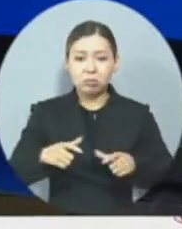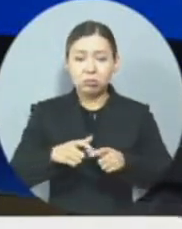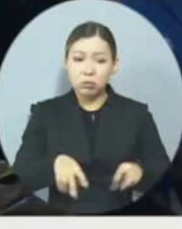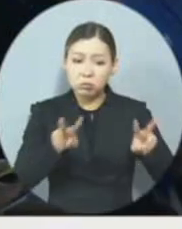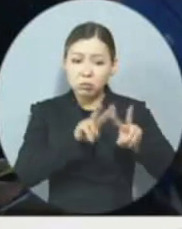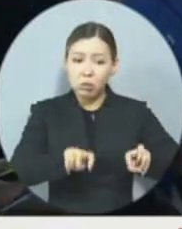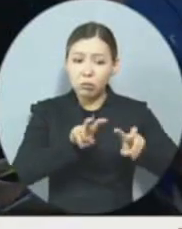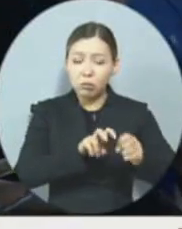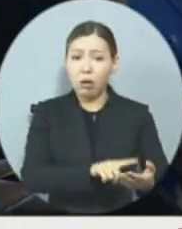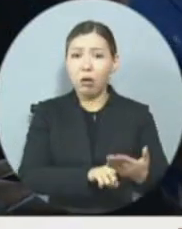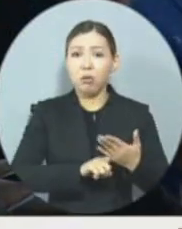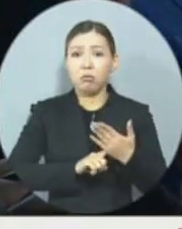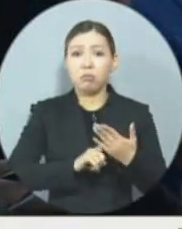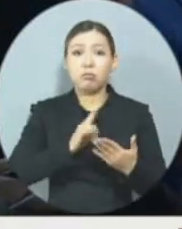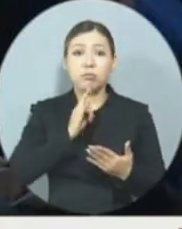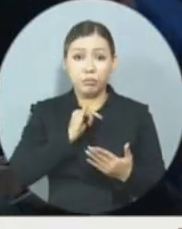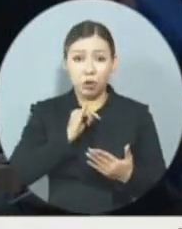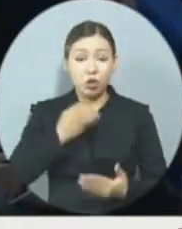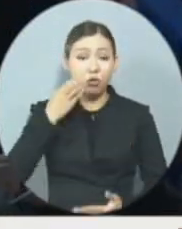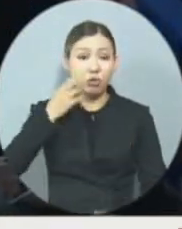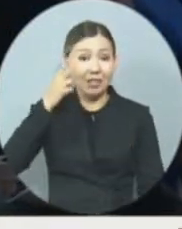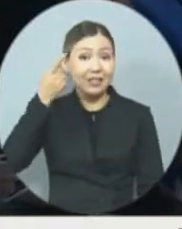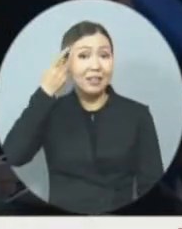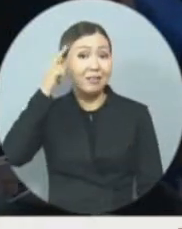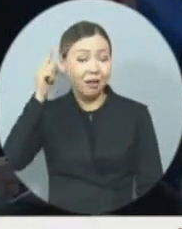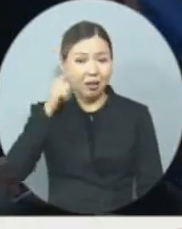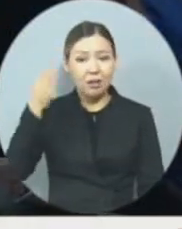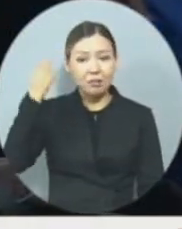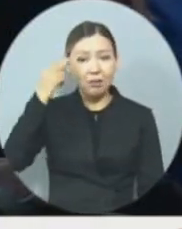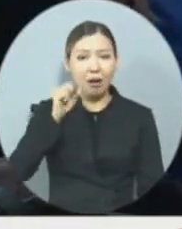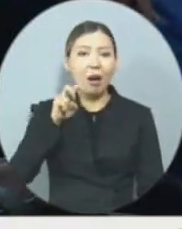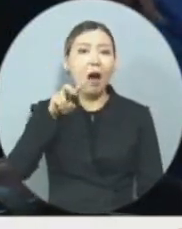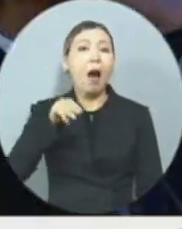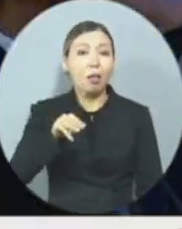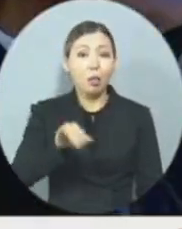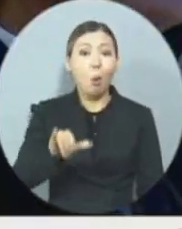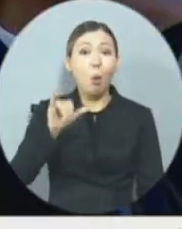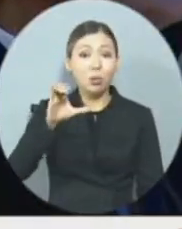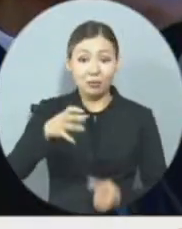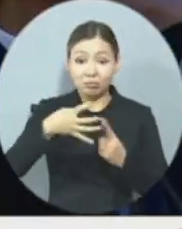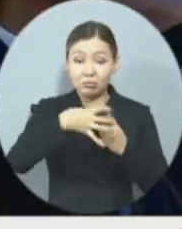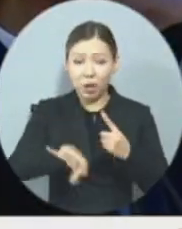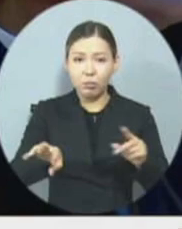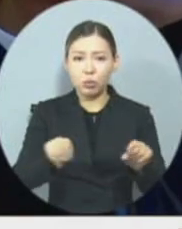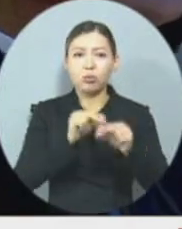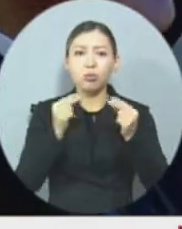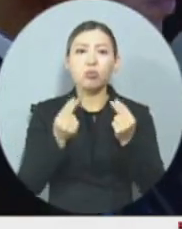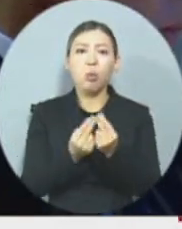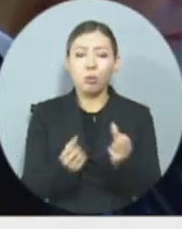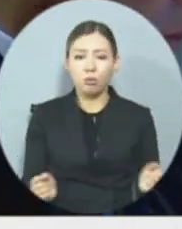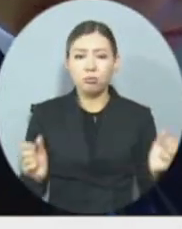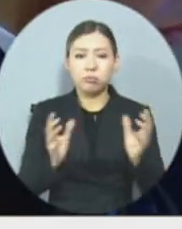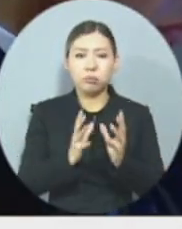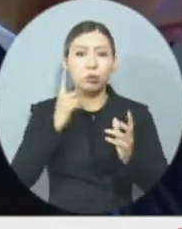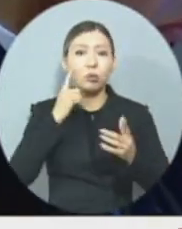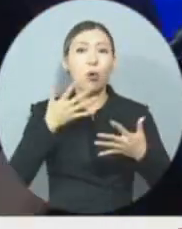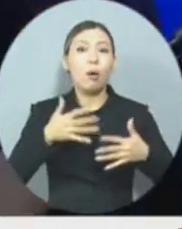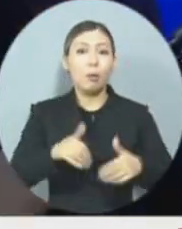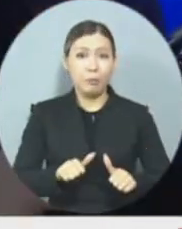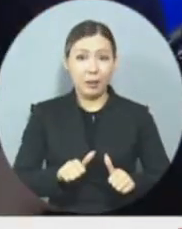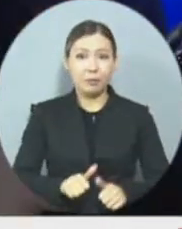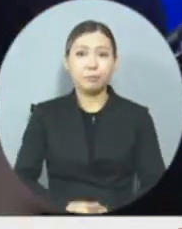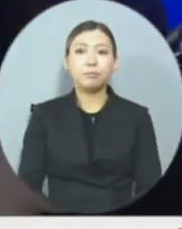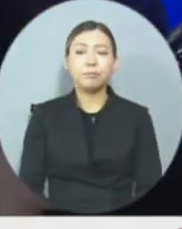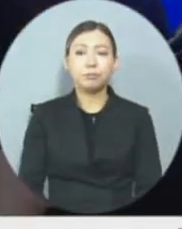харж байна. Иймд ерөнхийлөгчийн санаачлагаар цэнхэр алт усны салбарын үндэсний чуулганыг өнөөдөр зохион байгууллаа.